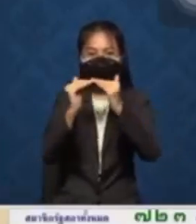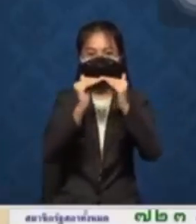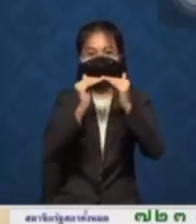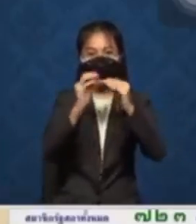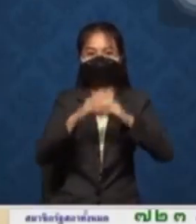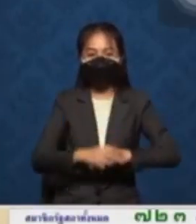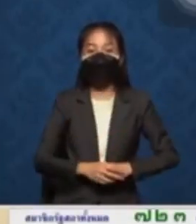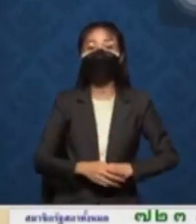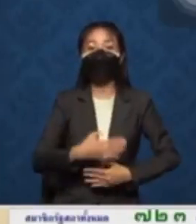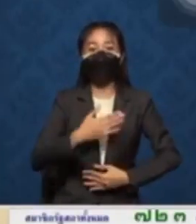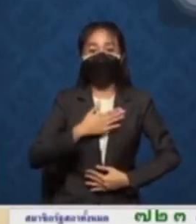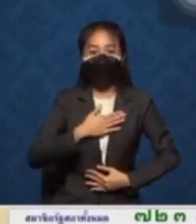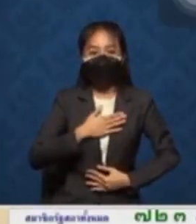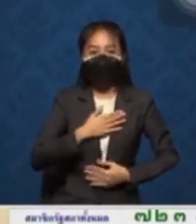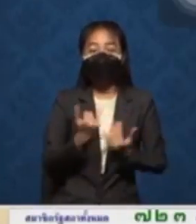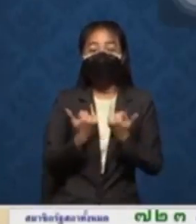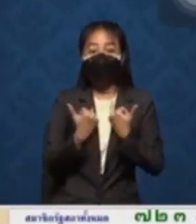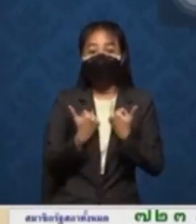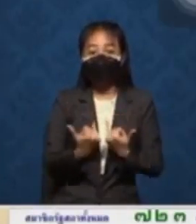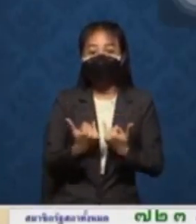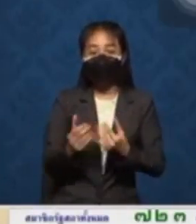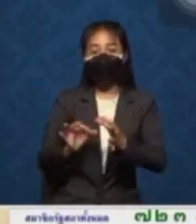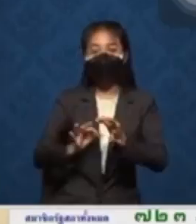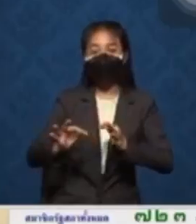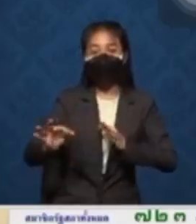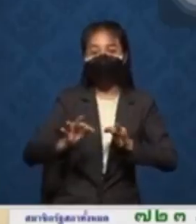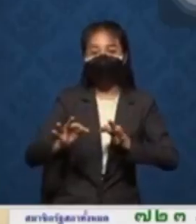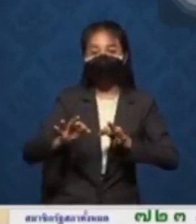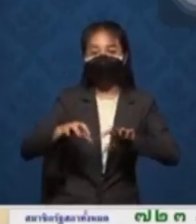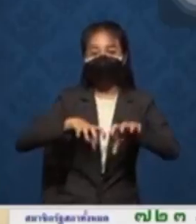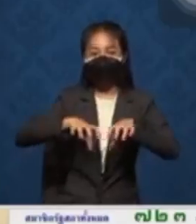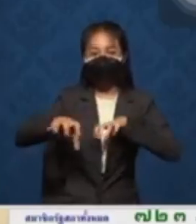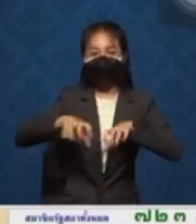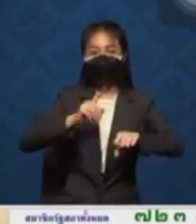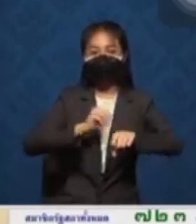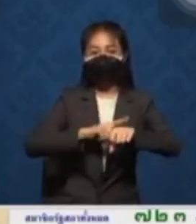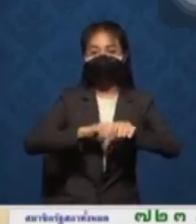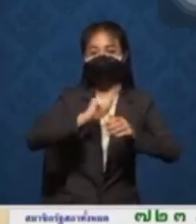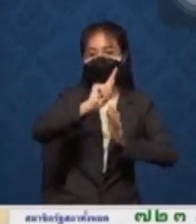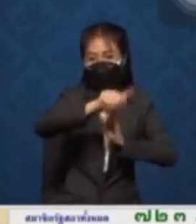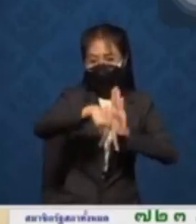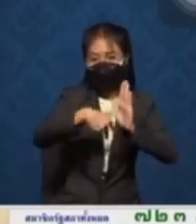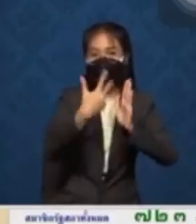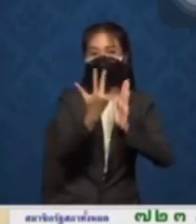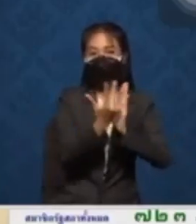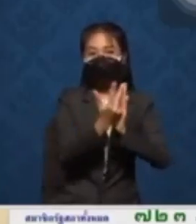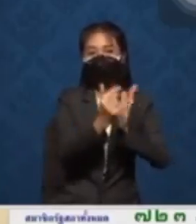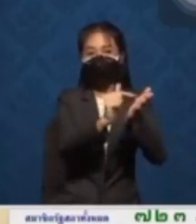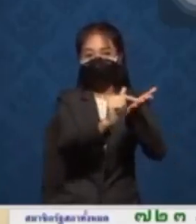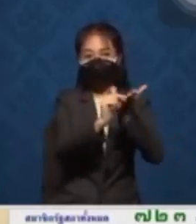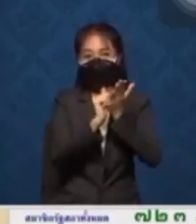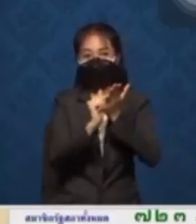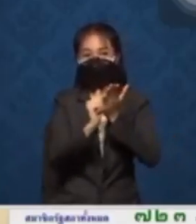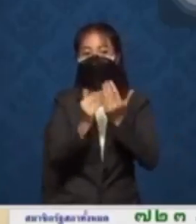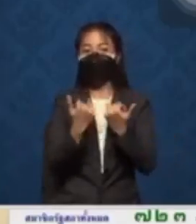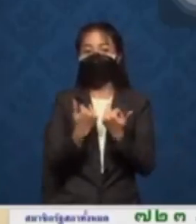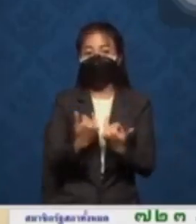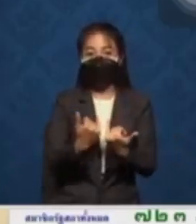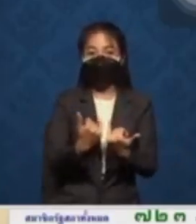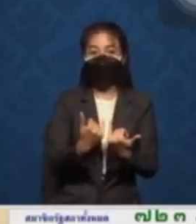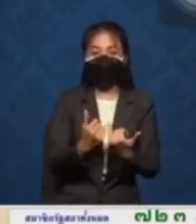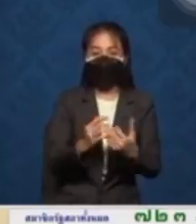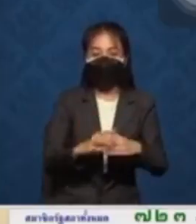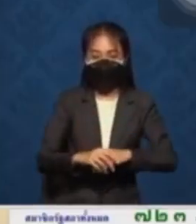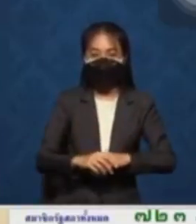ชี้แจงถึงการบริหารจัดการเวลา3ชั่วโมงที่คณะผู้ชี้แจงมีในการอภิปรายเกี่ยวกับเนื้อหาในวันนี้ครับใน